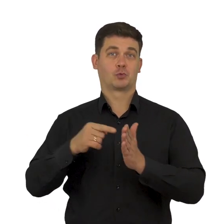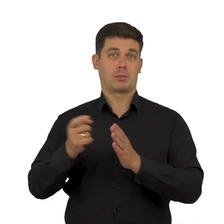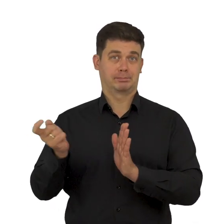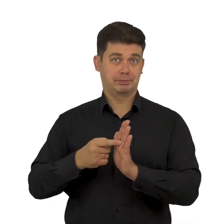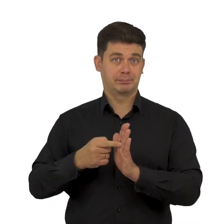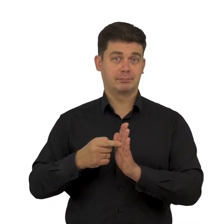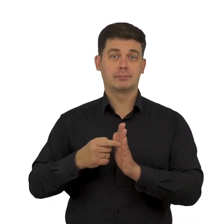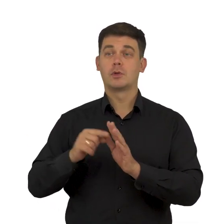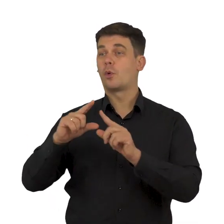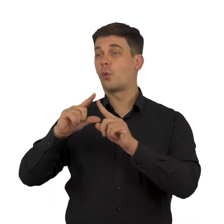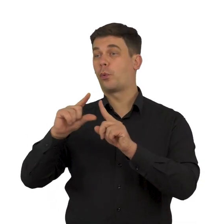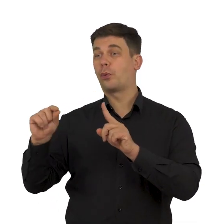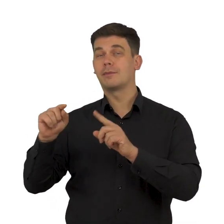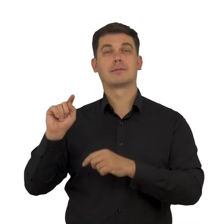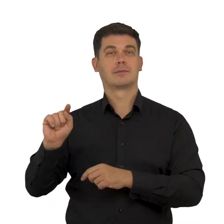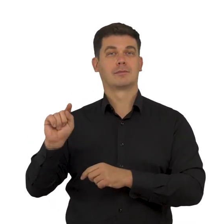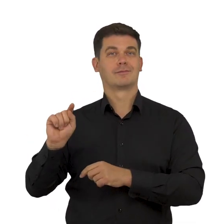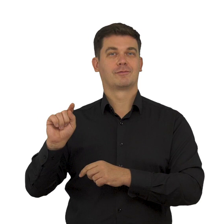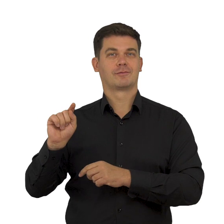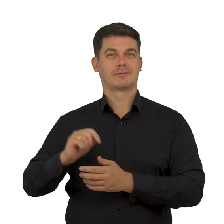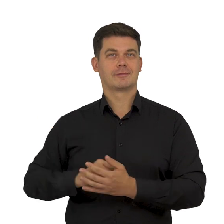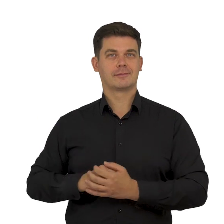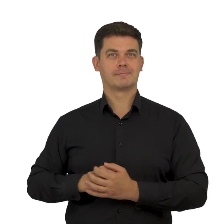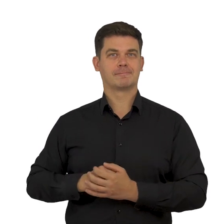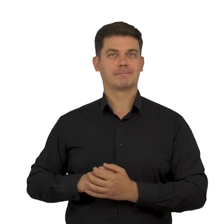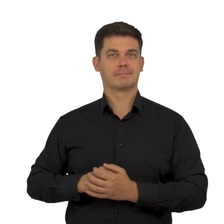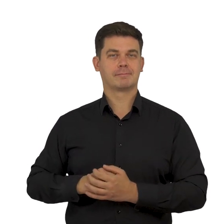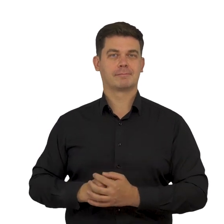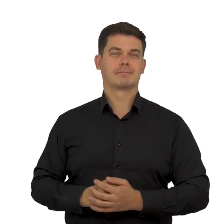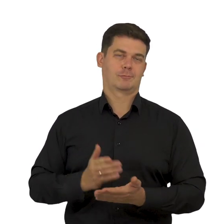a następnie ten przycisk.